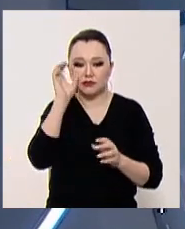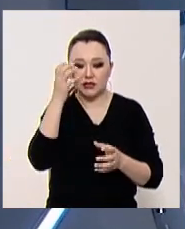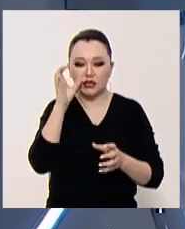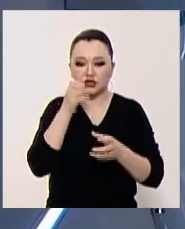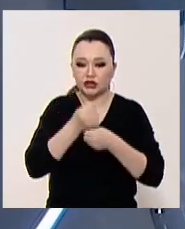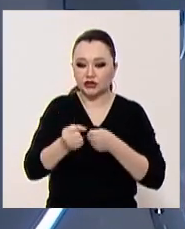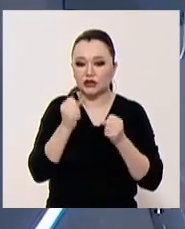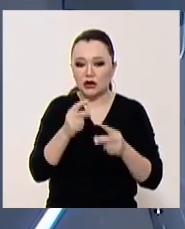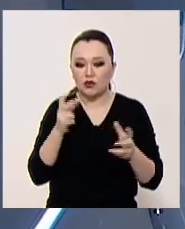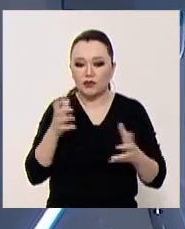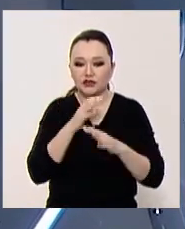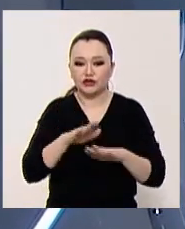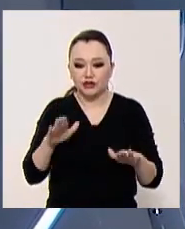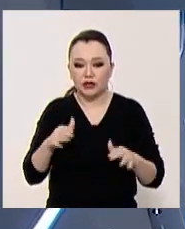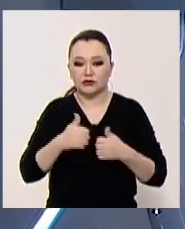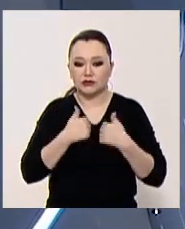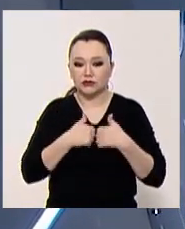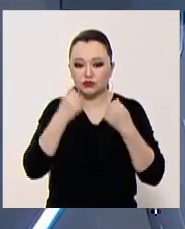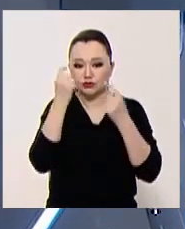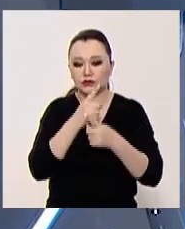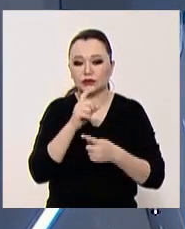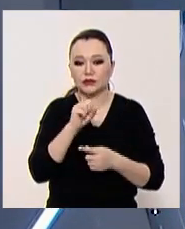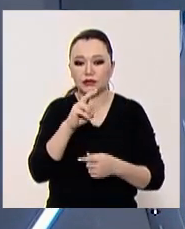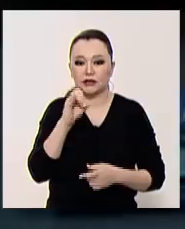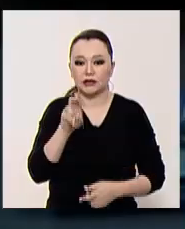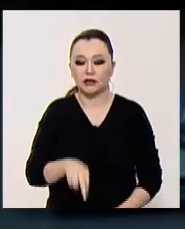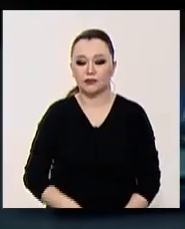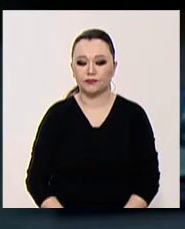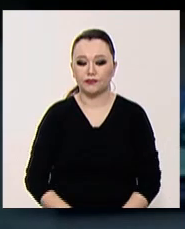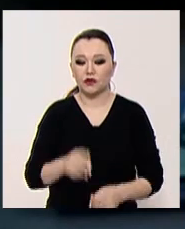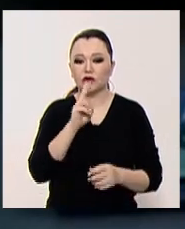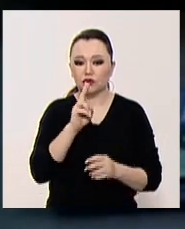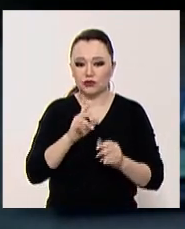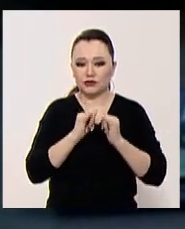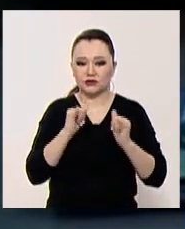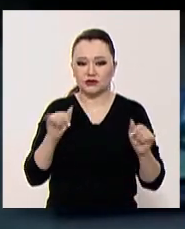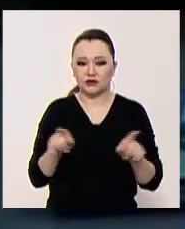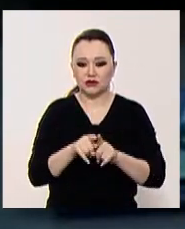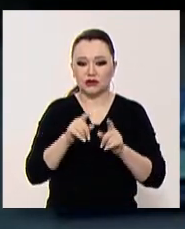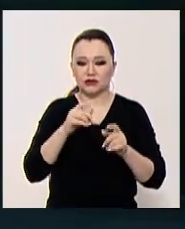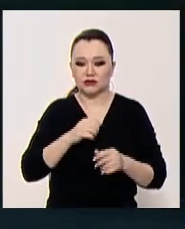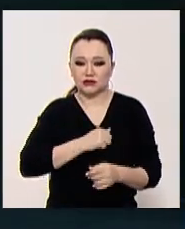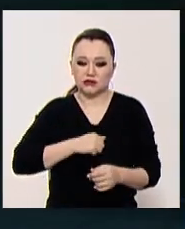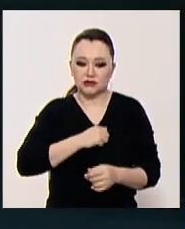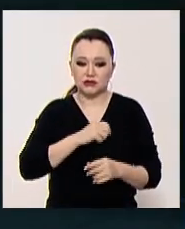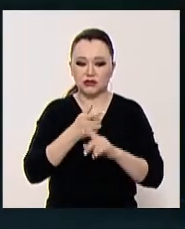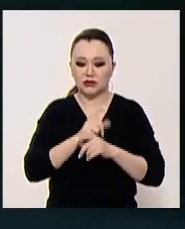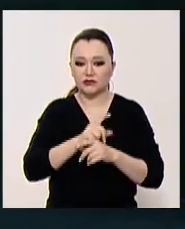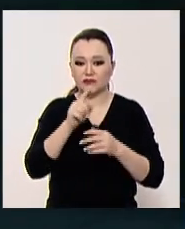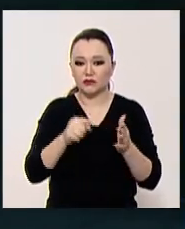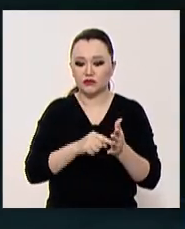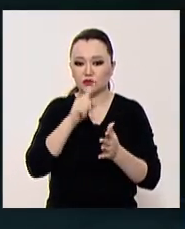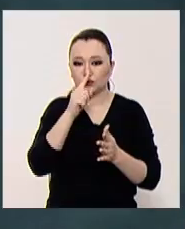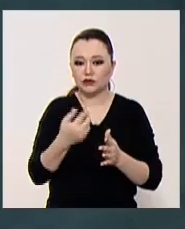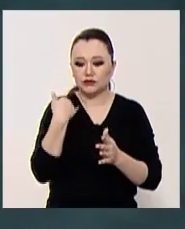насилия, попыталась выяснить моя коллега Адина Смагулова. Кто же распространяет виртуальную агрессию? Этим вопросом еще год